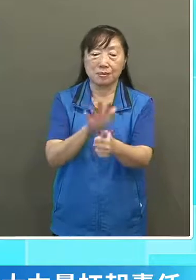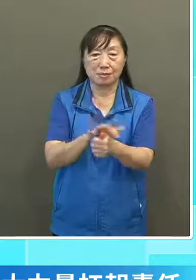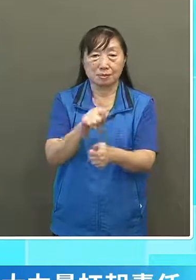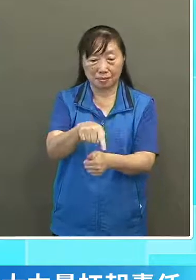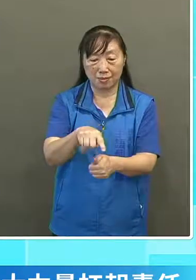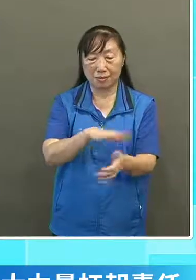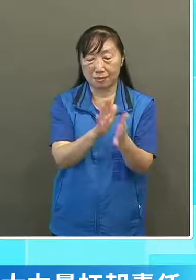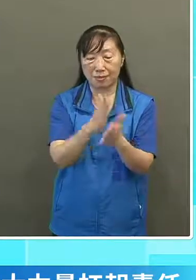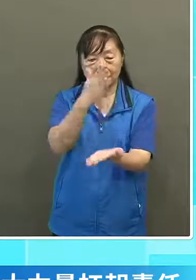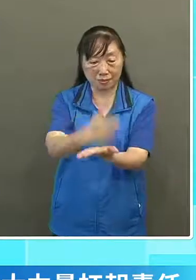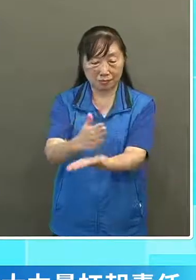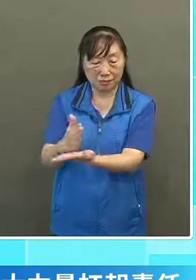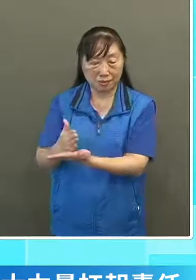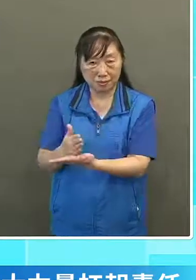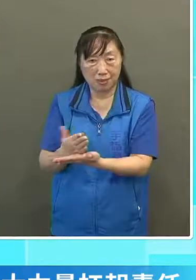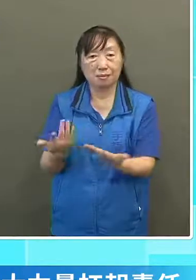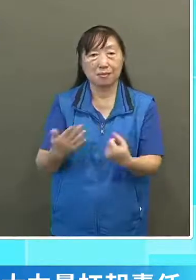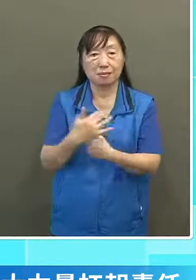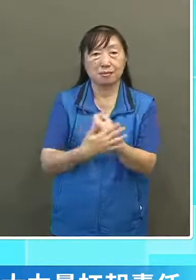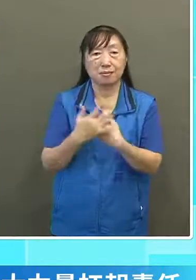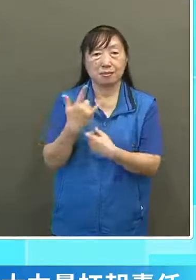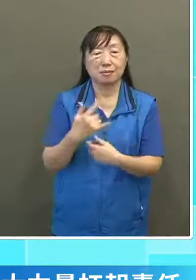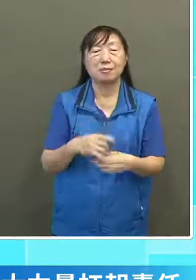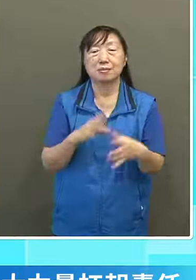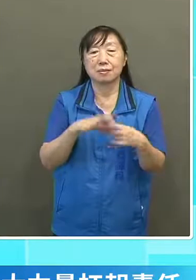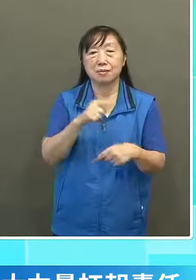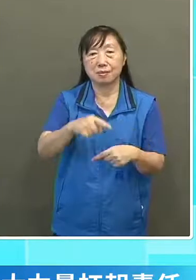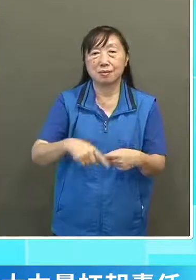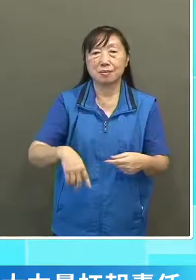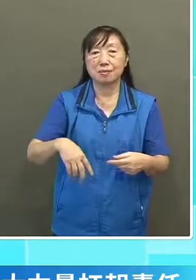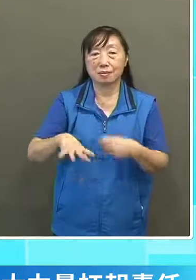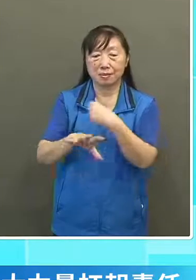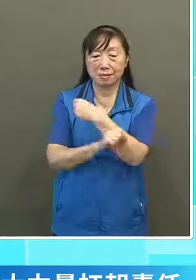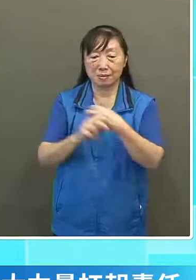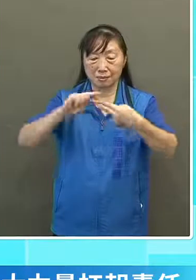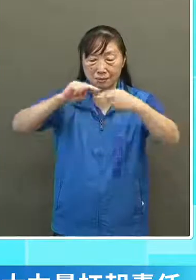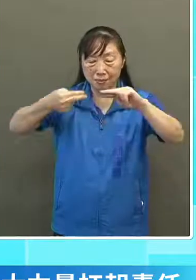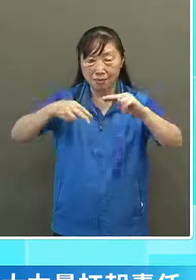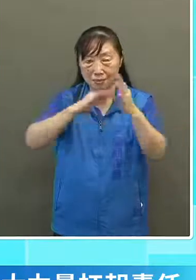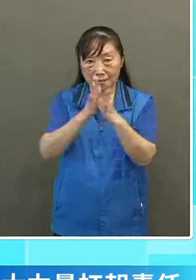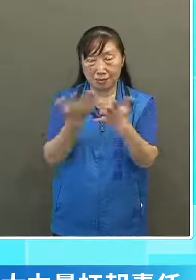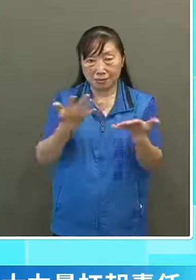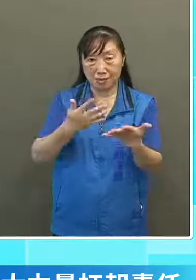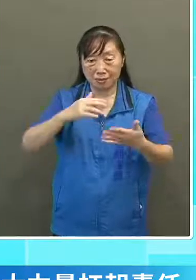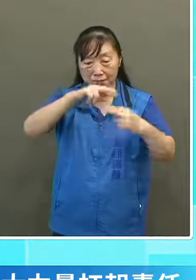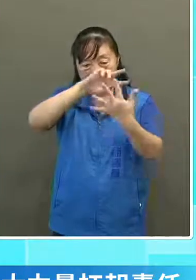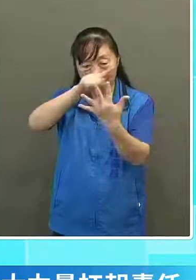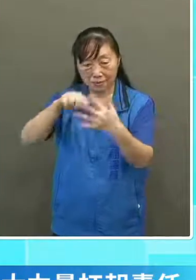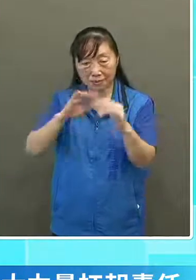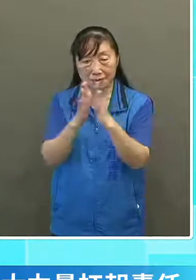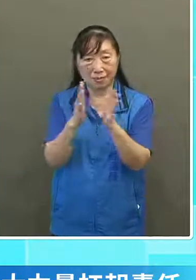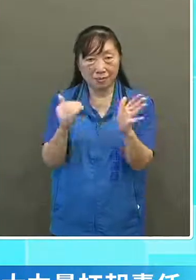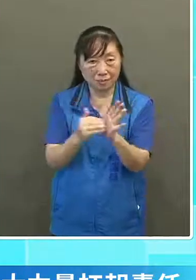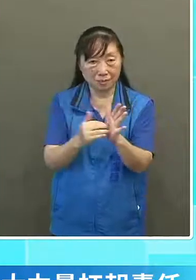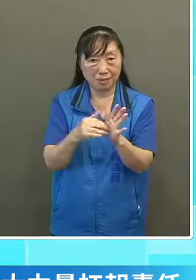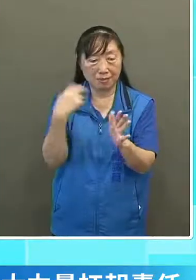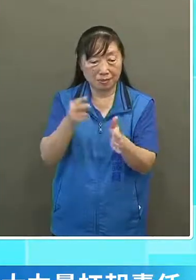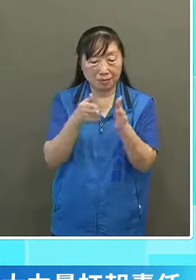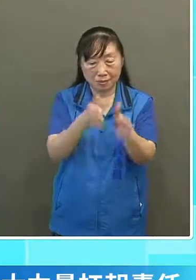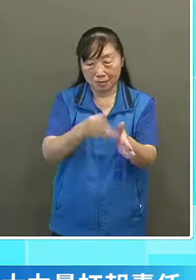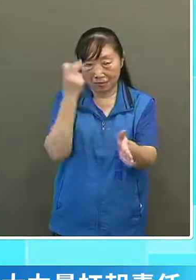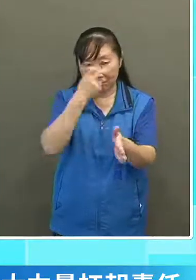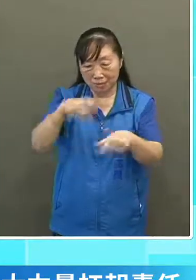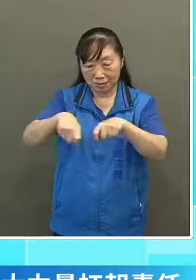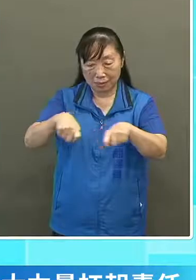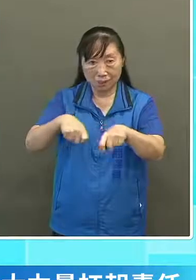住。所以只要基因定序出来，只要这个 PCR 出来，我们会随时就采取整个策略的作